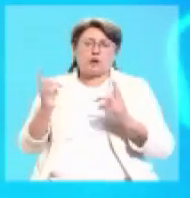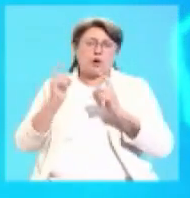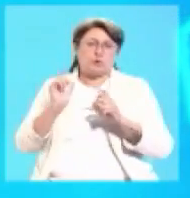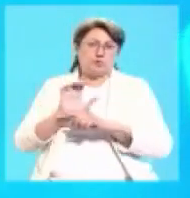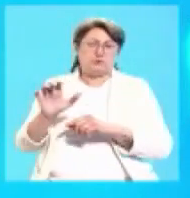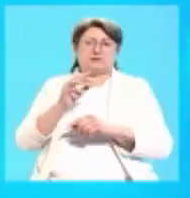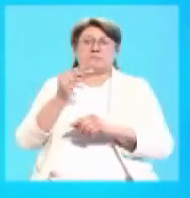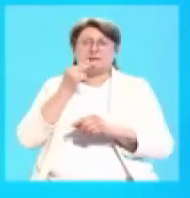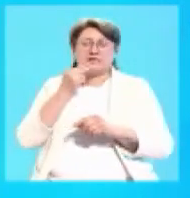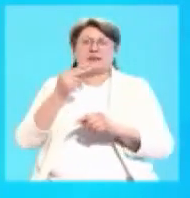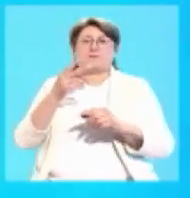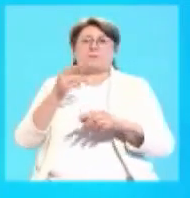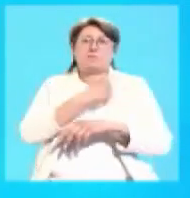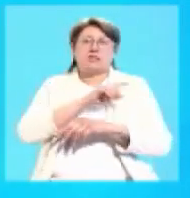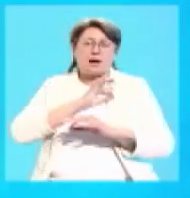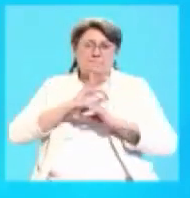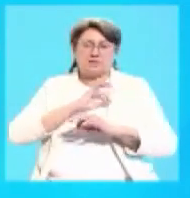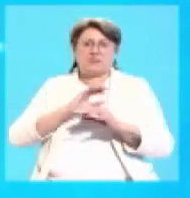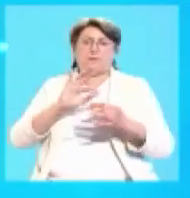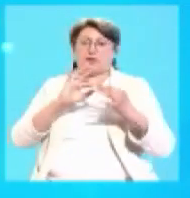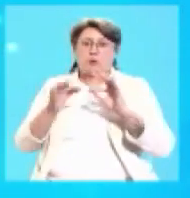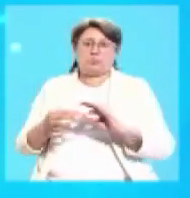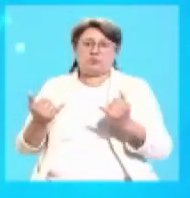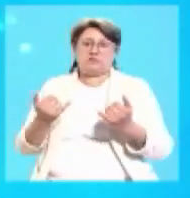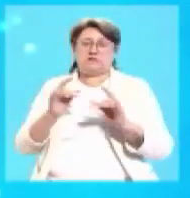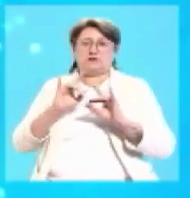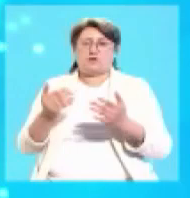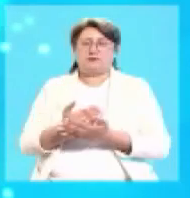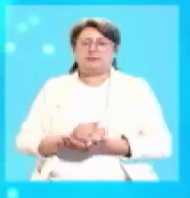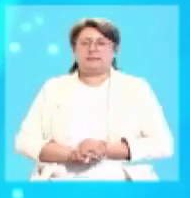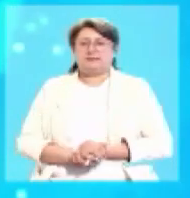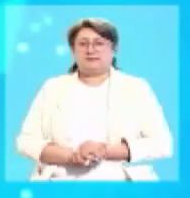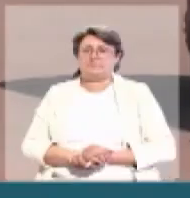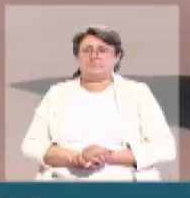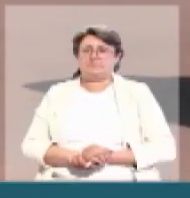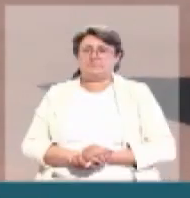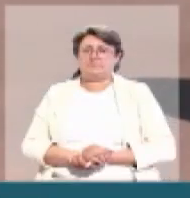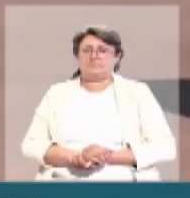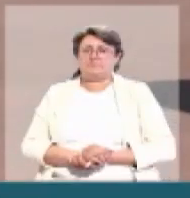грузов, продукты питания и медикаменты. Подробности в репортаже моих коллег.